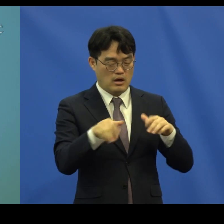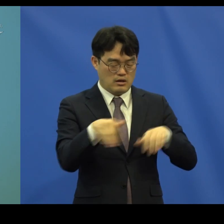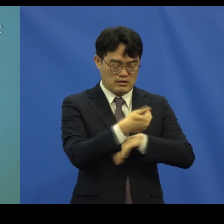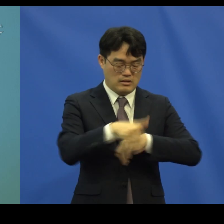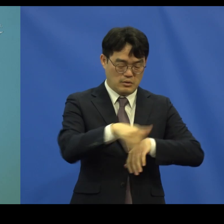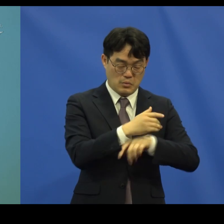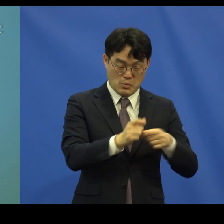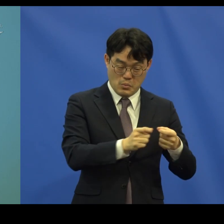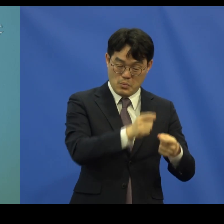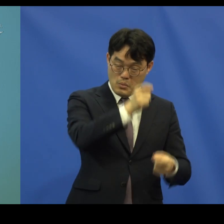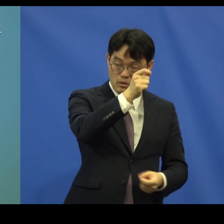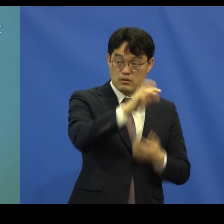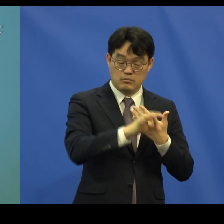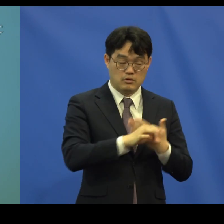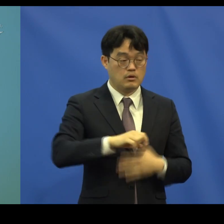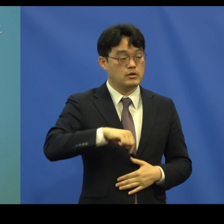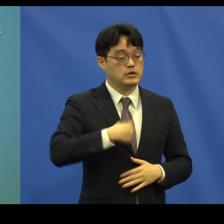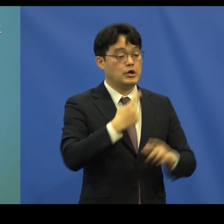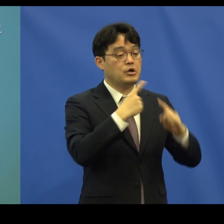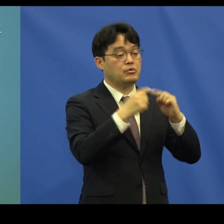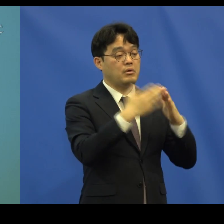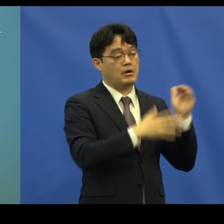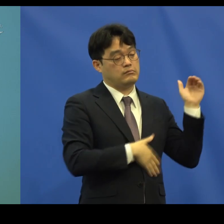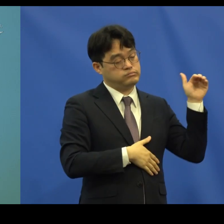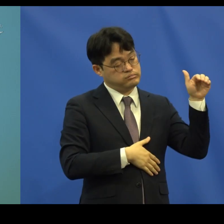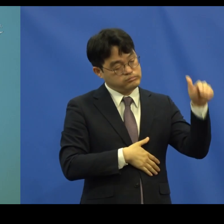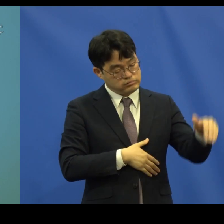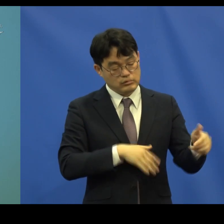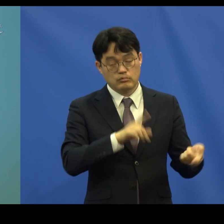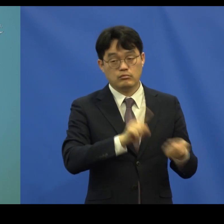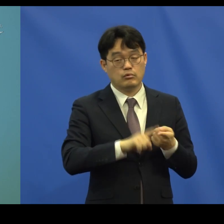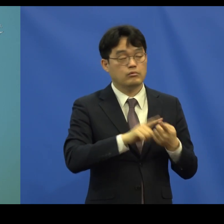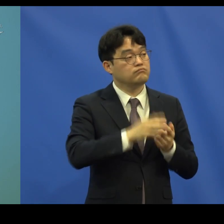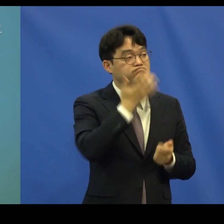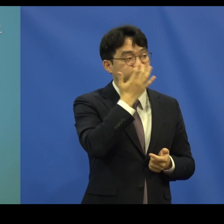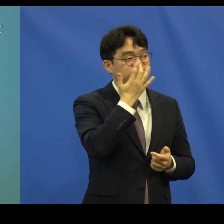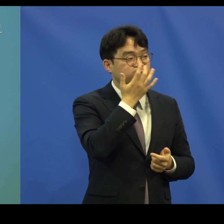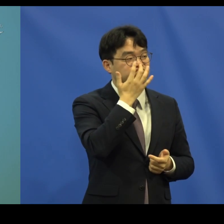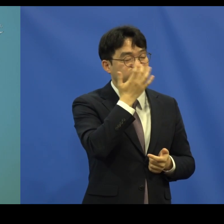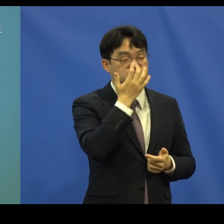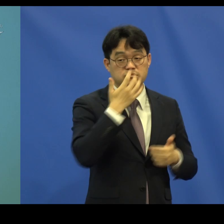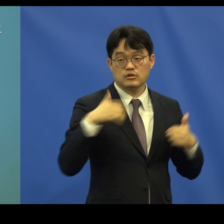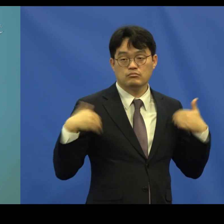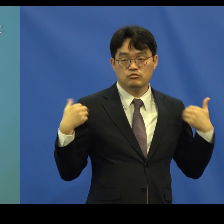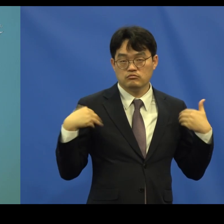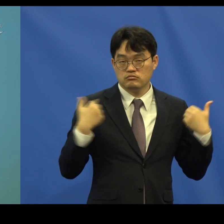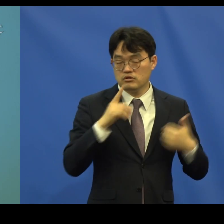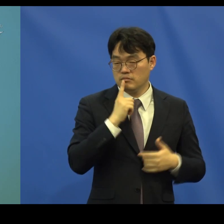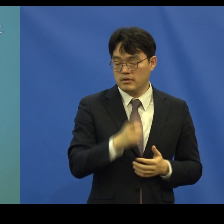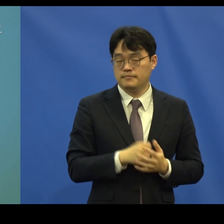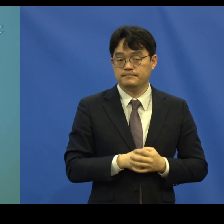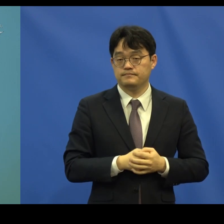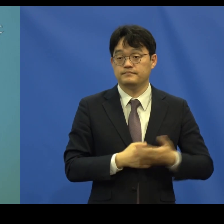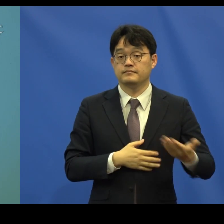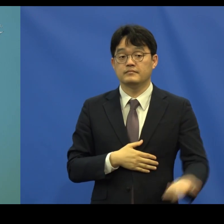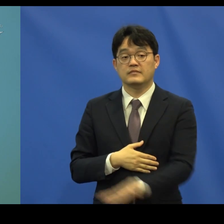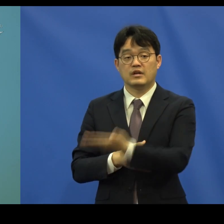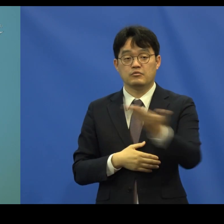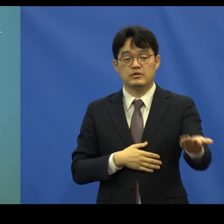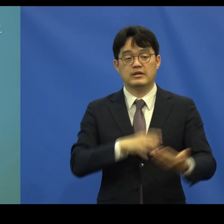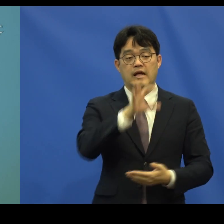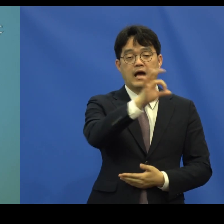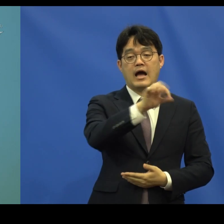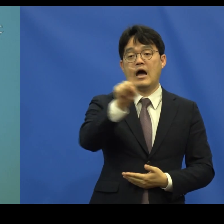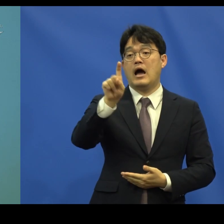그러니까 교회도 그렇고 자기 신앙의 쇠퇴를 인식하지 못하는 거예요. 여러분, 암이 왜